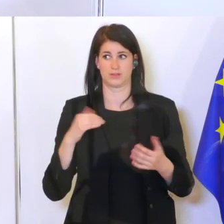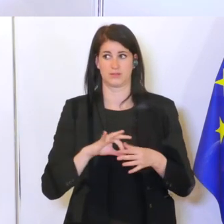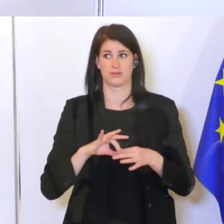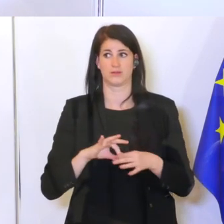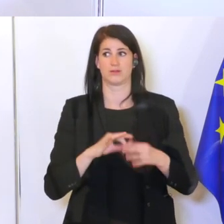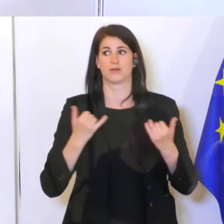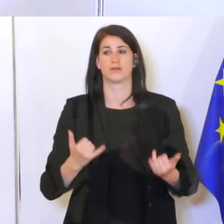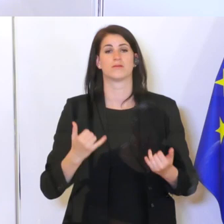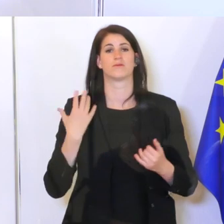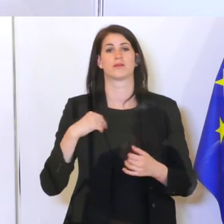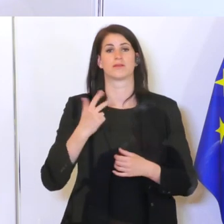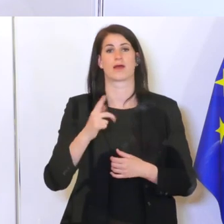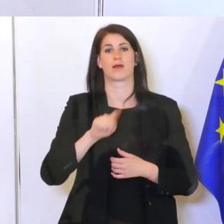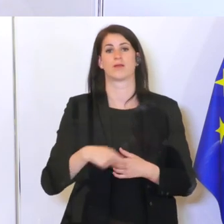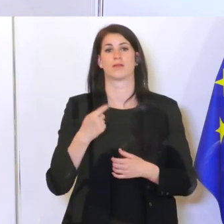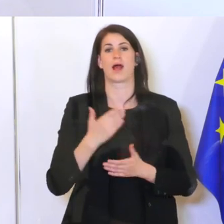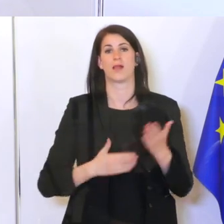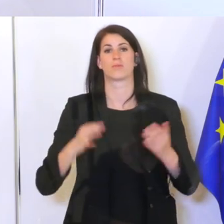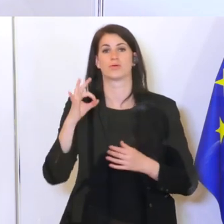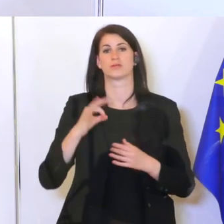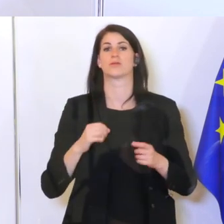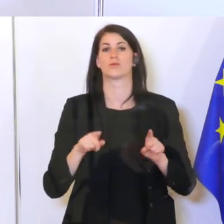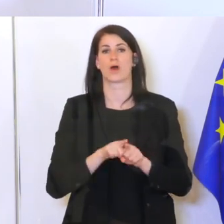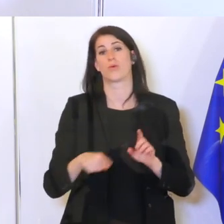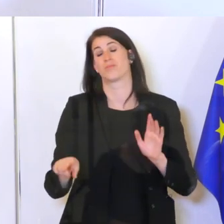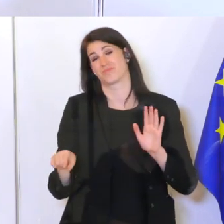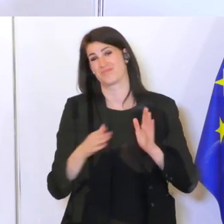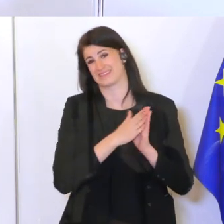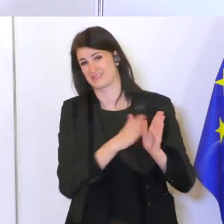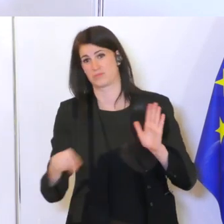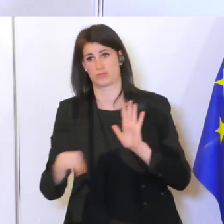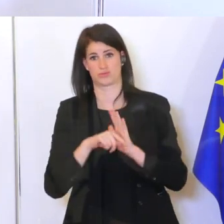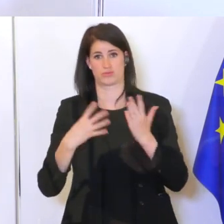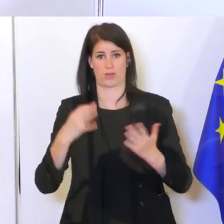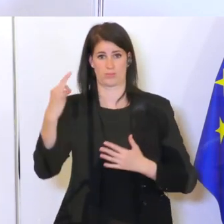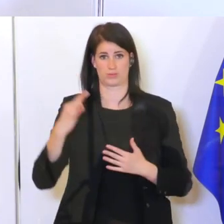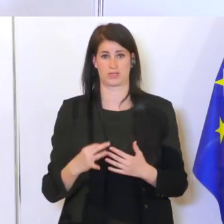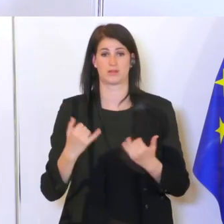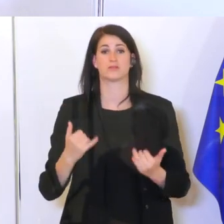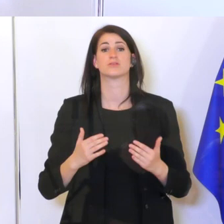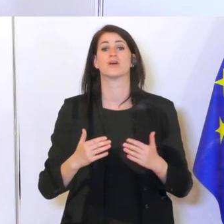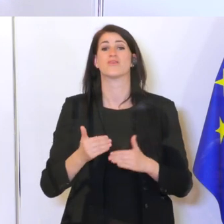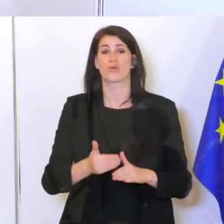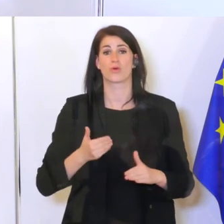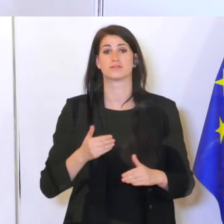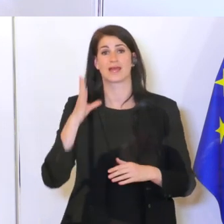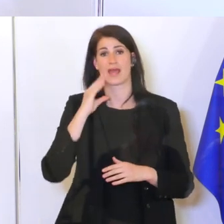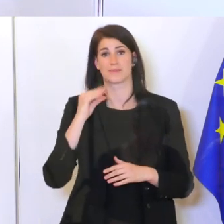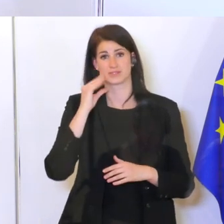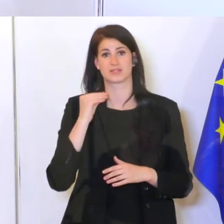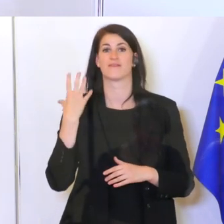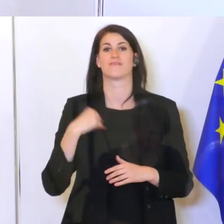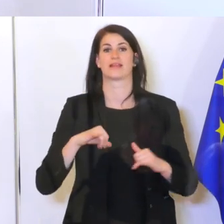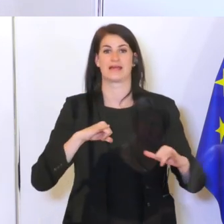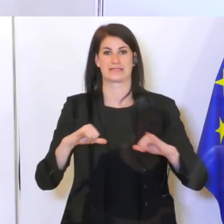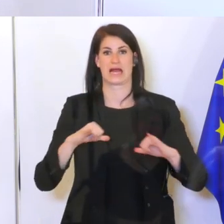minus 3,5% bis zu minus 9%. Und deswegen sagen auch die Experten, dass es frühestens im Herbst Sinn macht, einen Kassensturz zu machen. Das